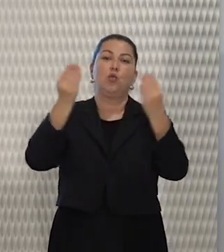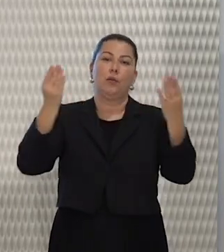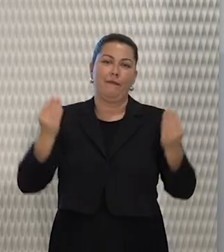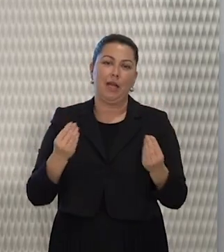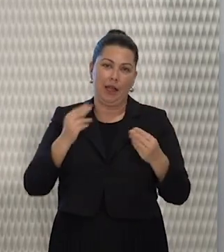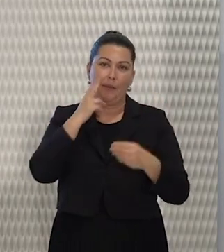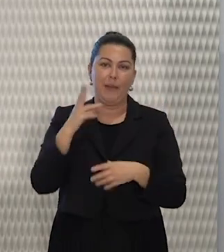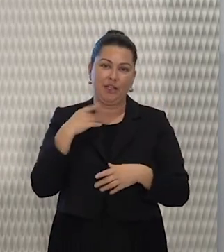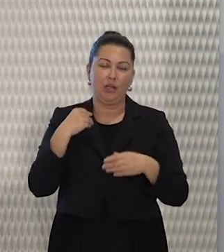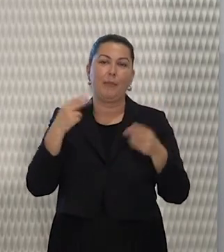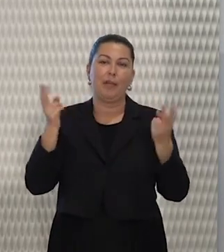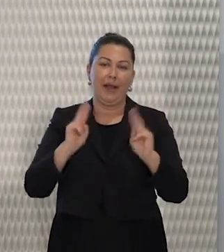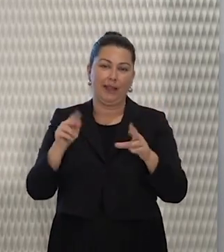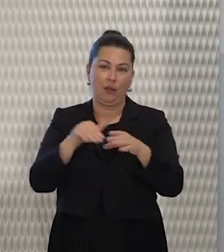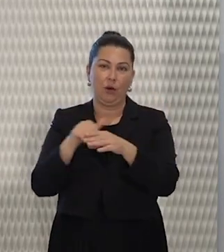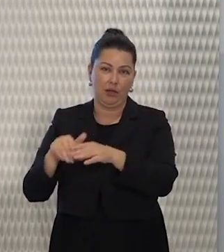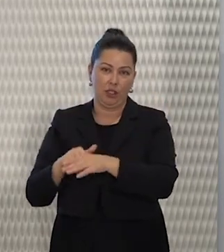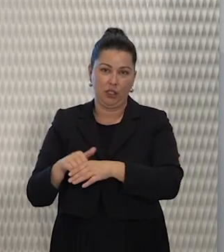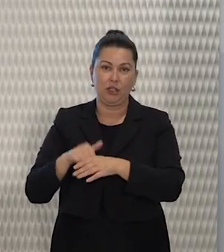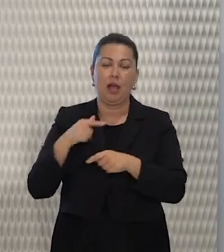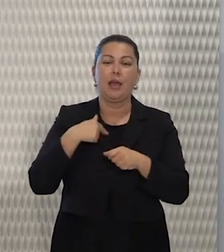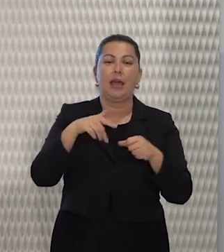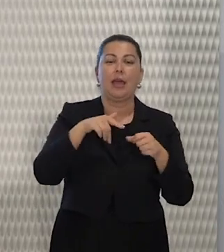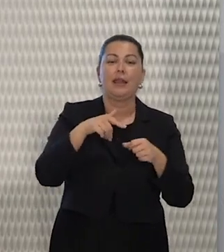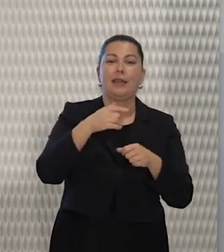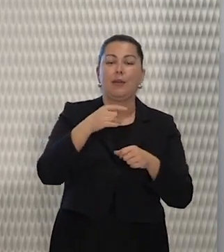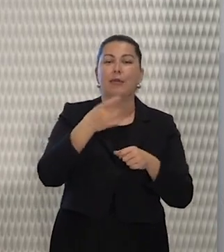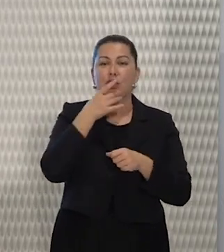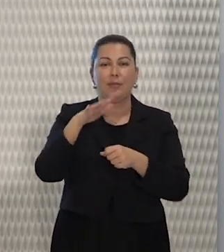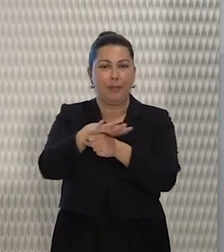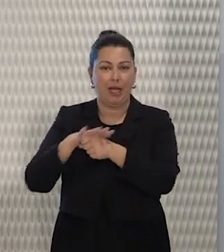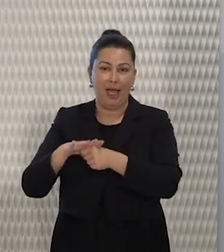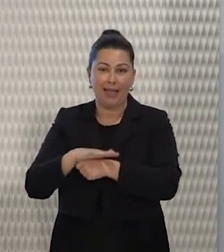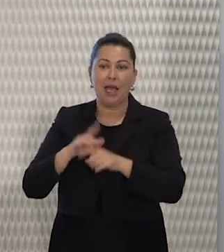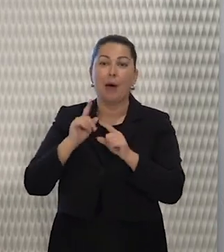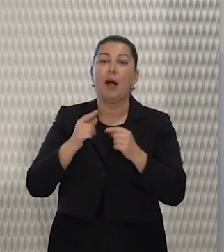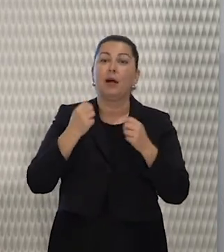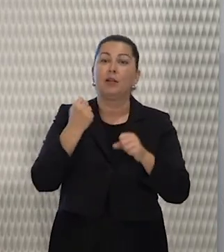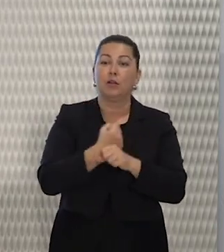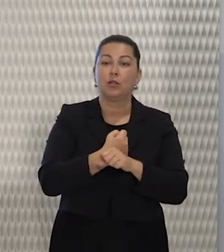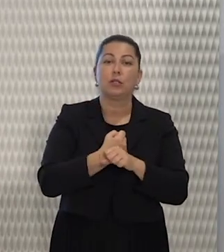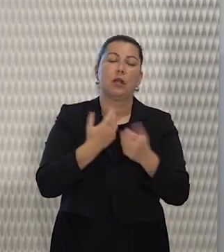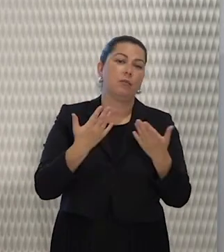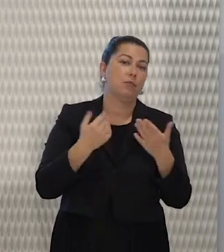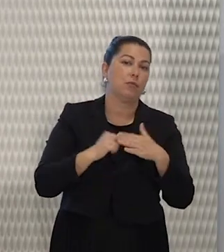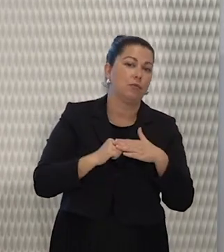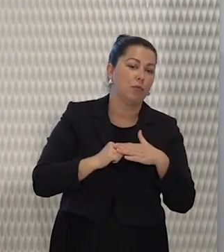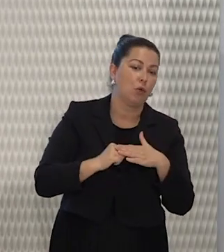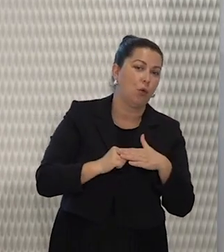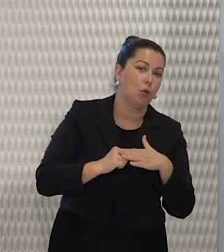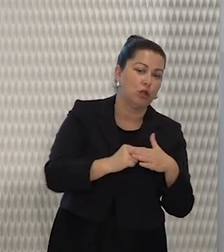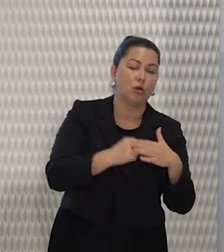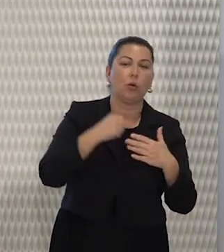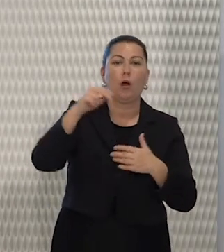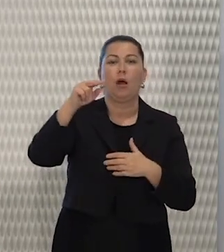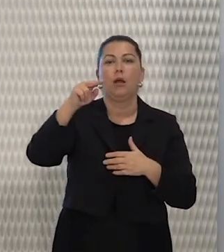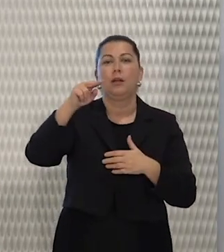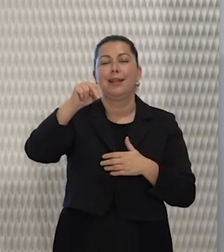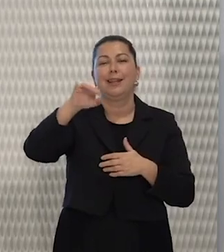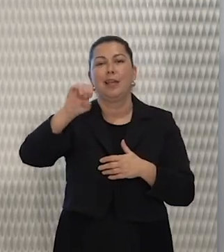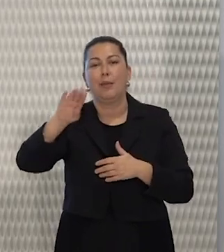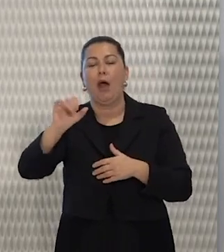mit Beeinträchtigungen einzustellen in Bereichen. Aber die Unterstützung, ob das jetzt vom NEVO Betriebsservice ist